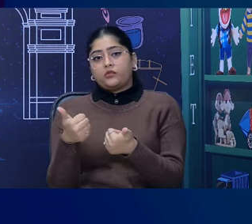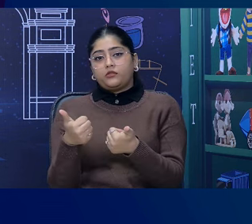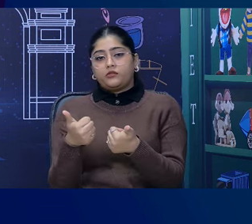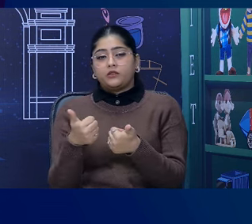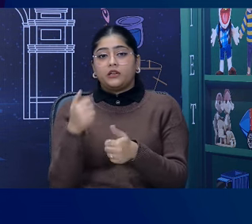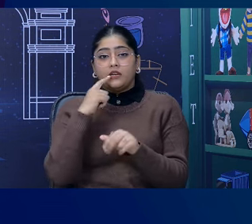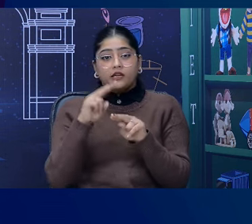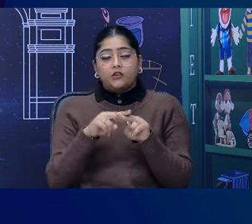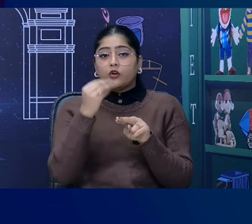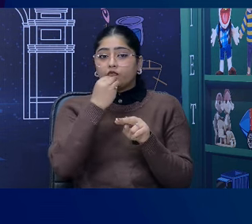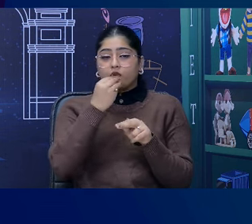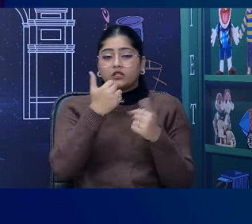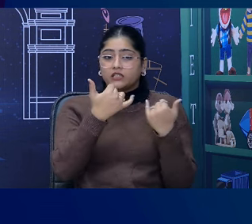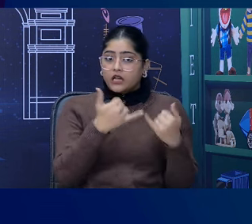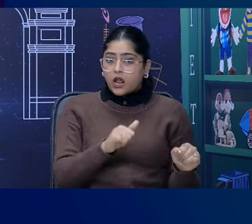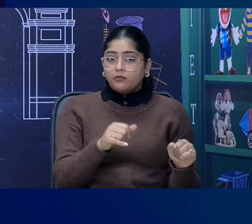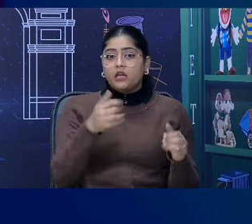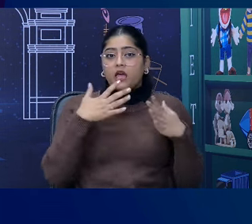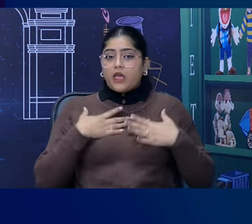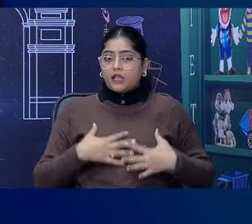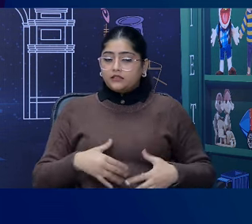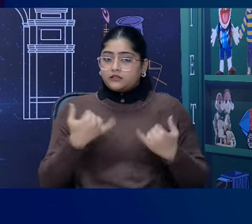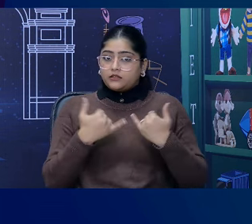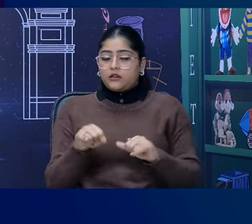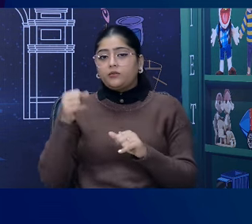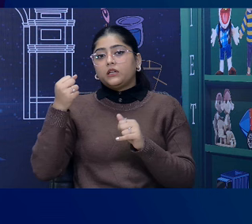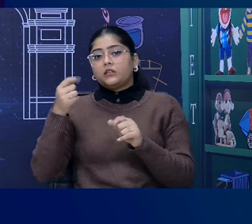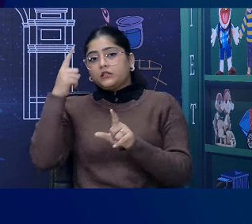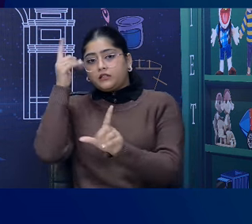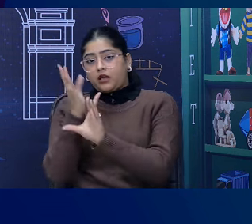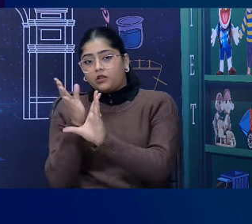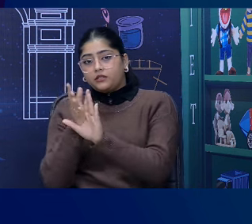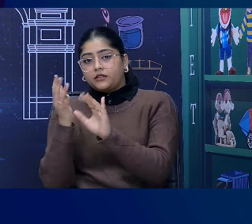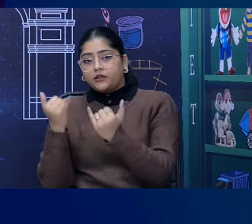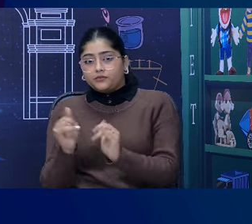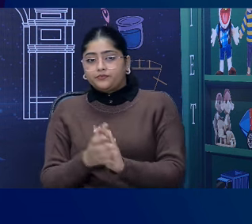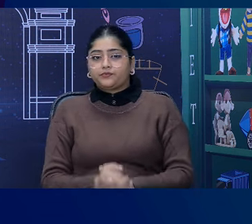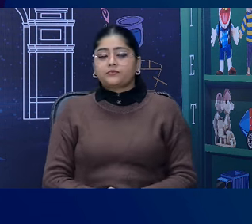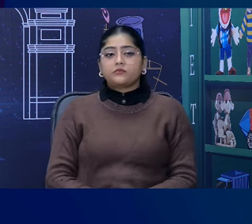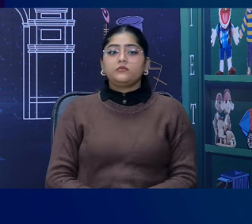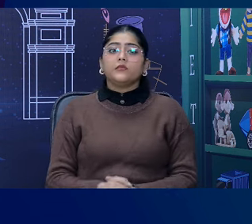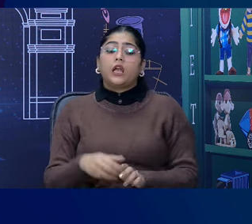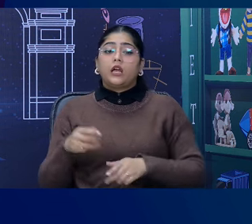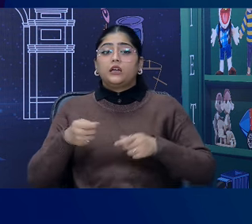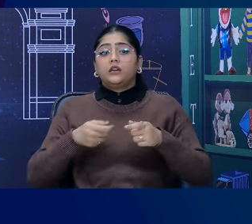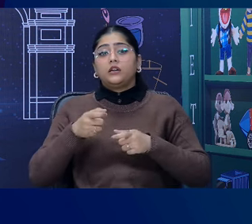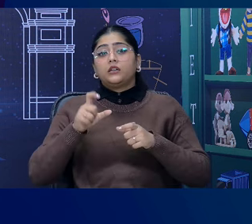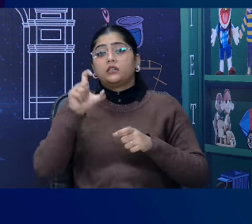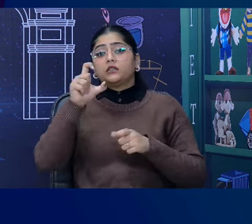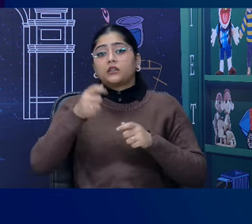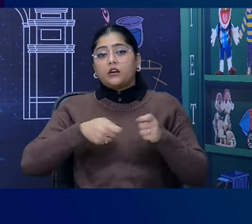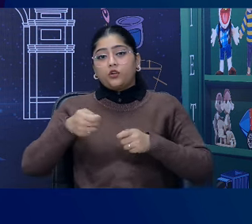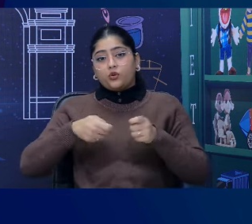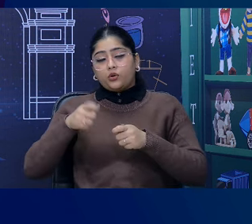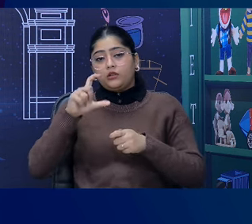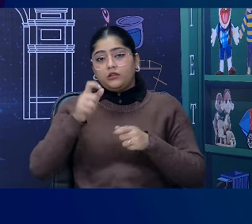एंड डाट इज अगेन अ वेरी इंपोर्टेंट पार्ट नेक्स्ट लास्ट हम देखें अपना कंट्रोल लीजिए हम एक्सट्रीमिटीज